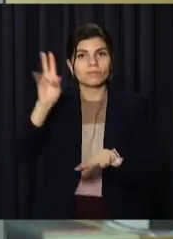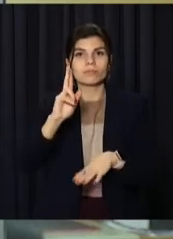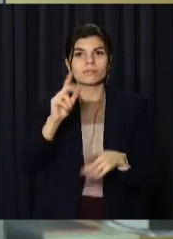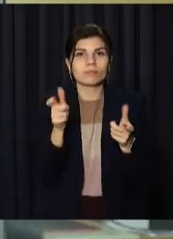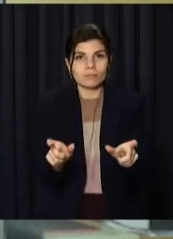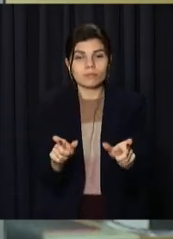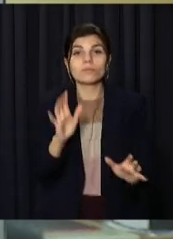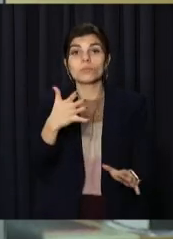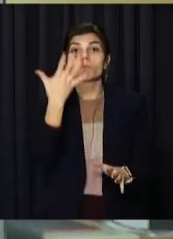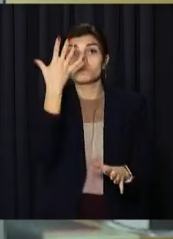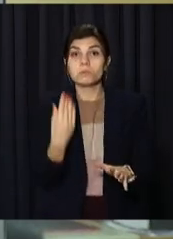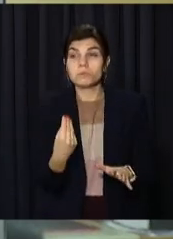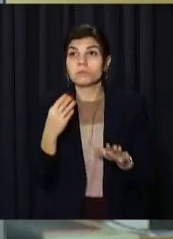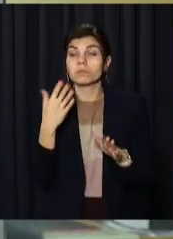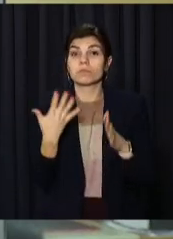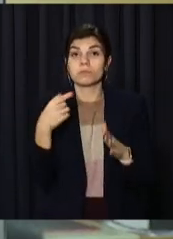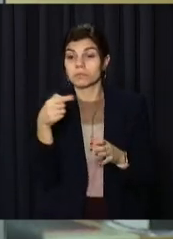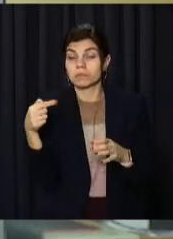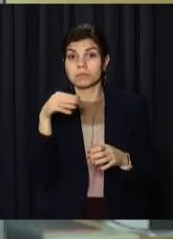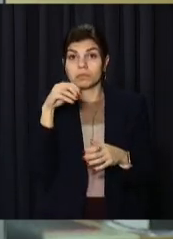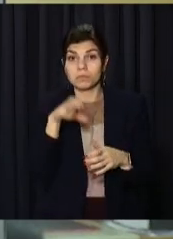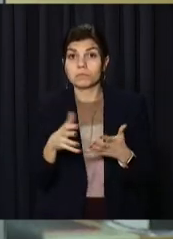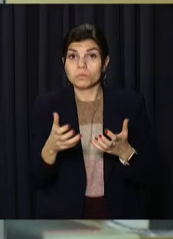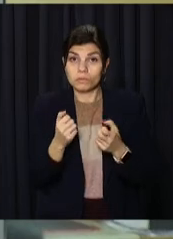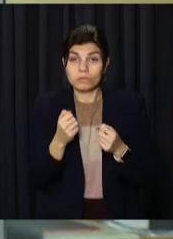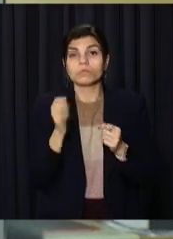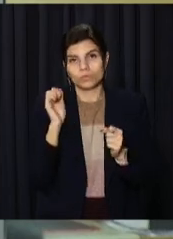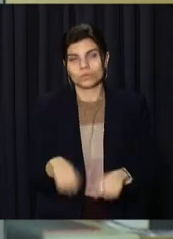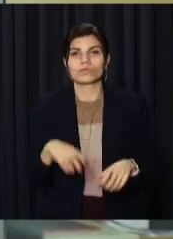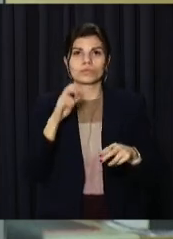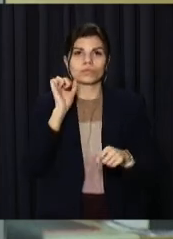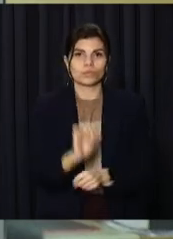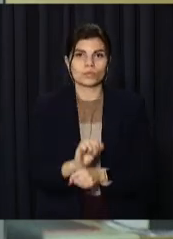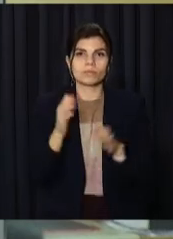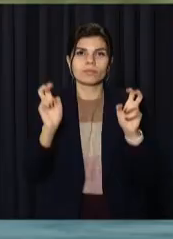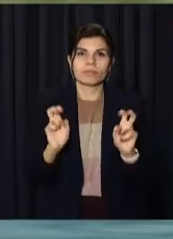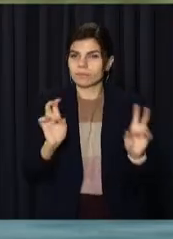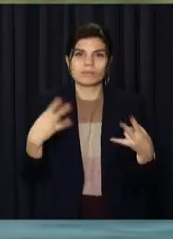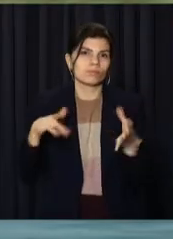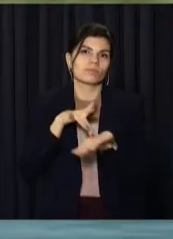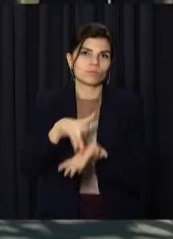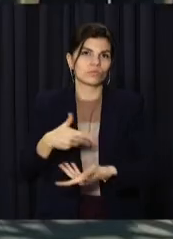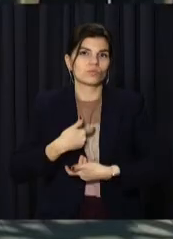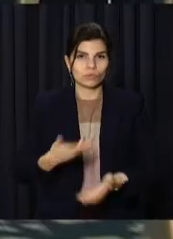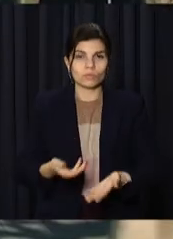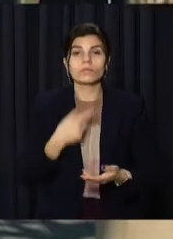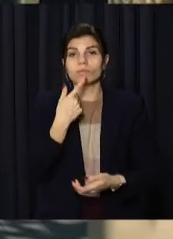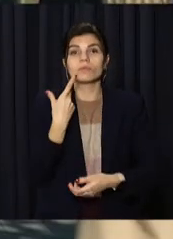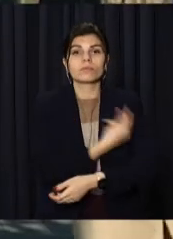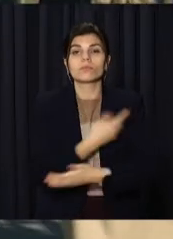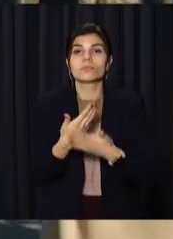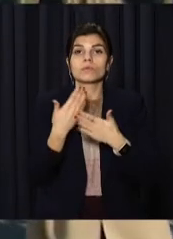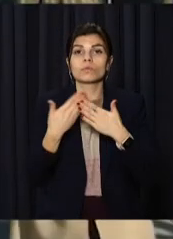5 днів після приїзду людина отримала негативний тест, ізоляцію можна припинити. Виключення для мандрівників, які вакциновані